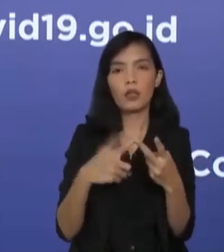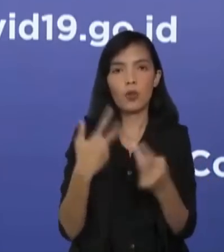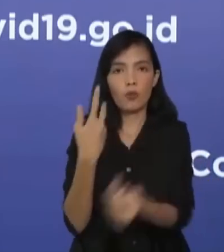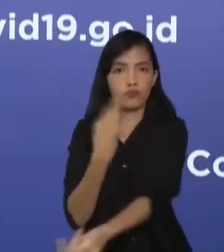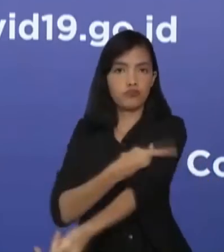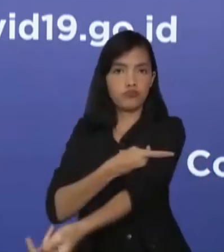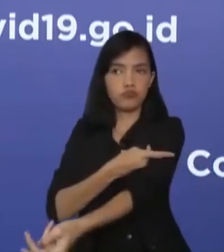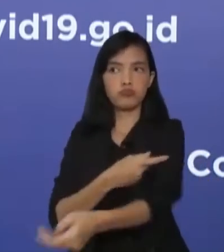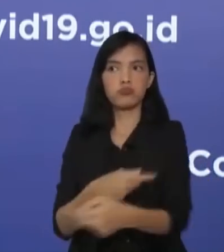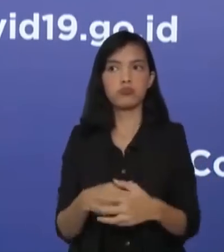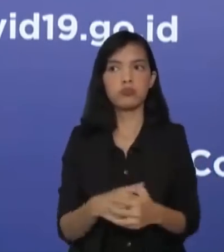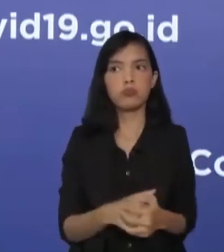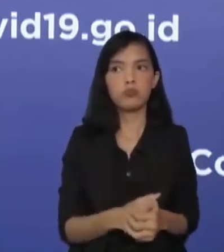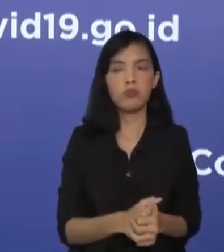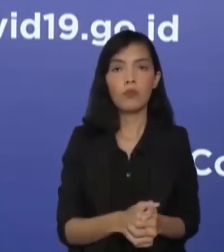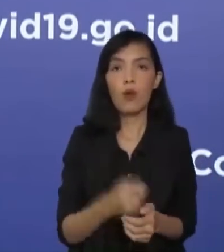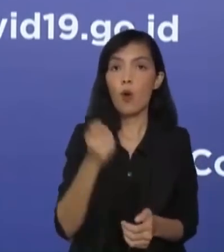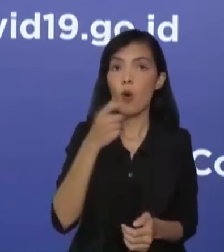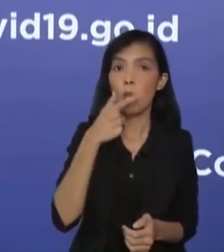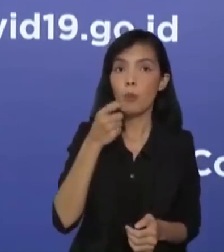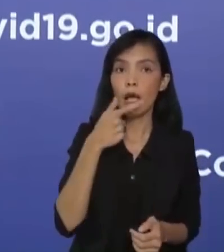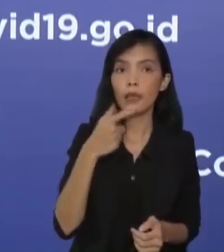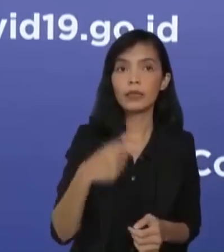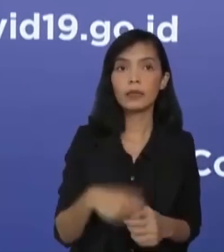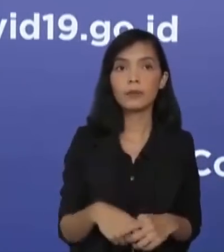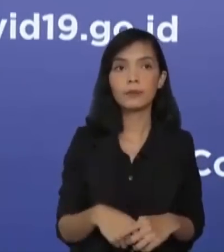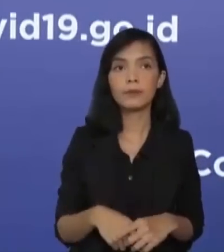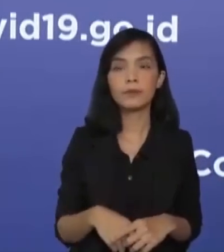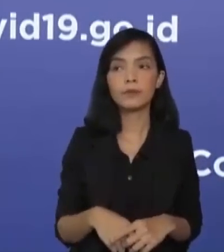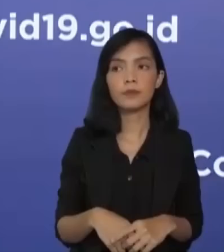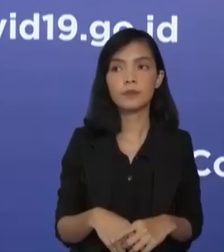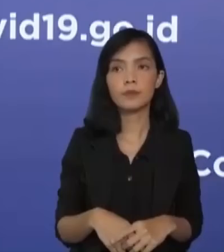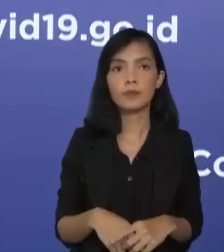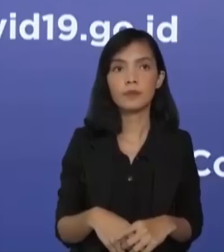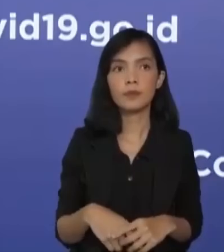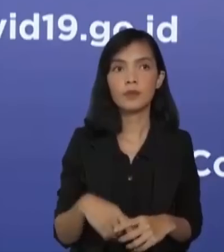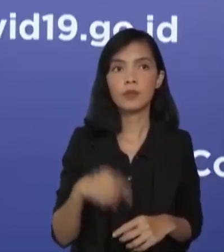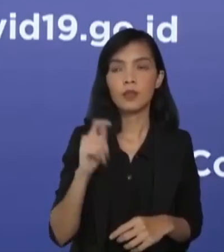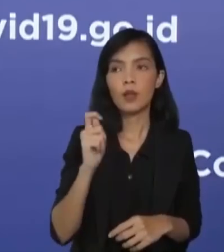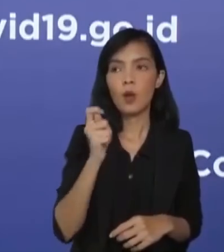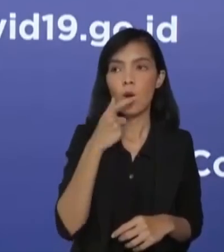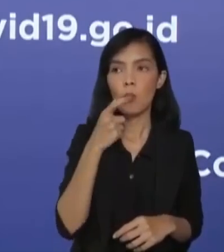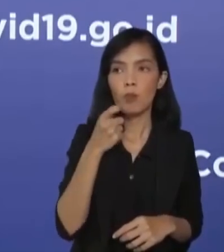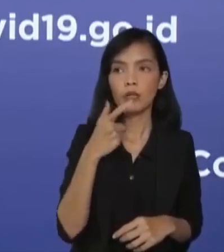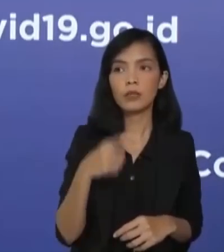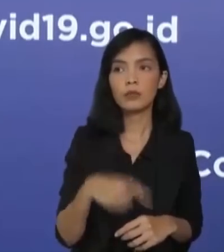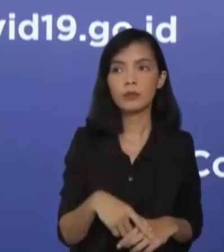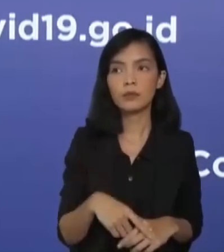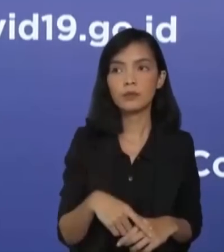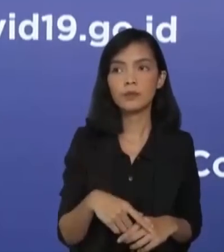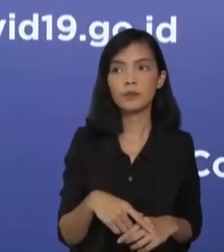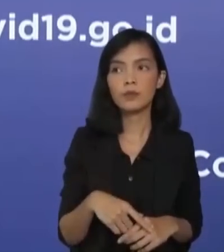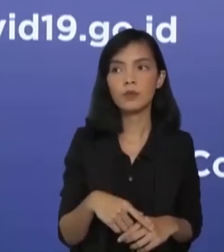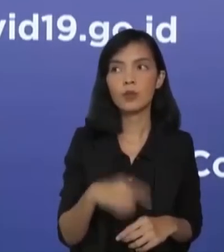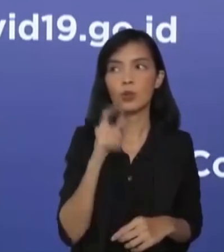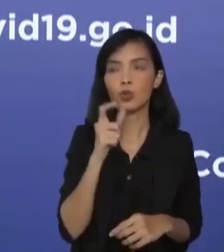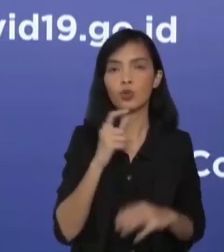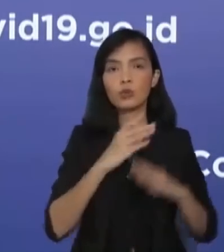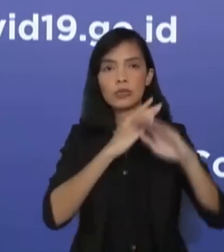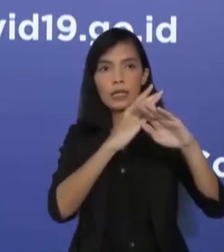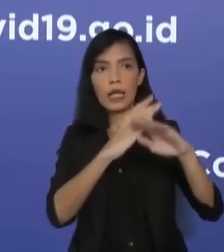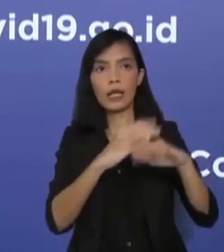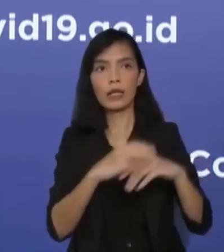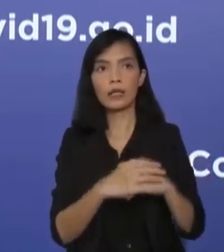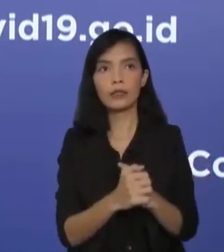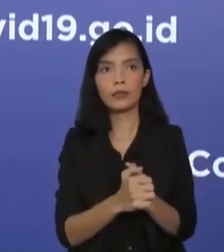Ya. Nah, untuk obat kami mulai dulu dengan suplemen ya sebagai upaya pencegahan,